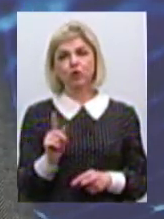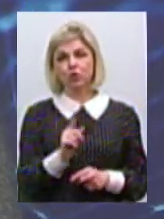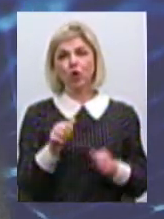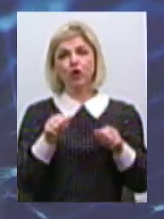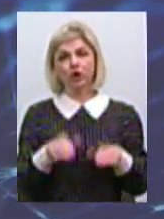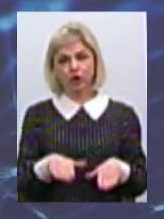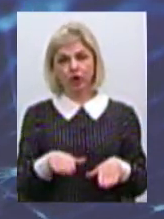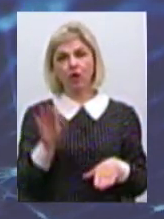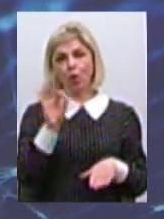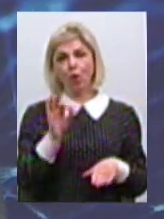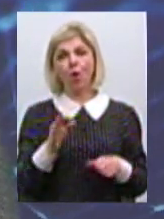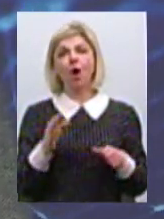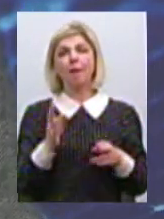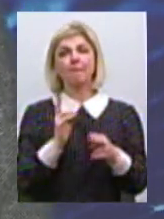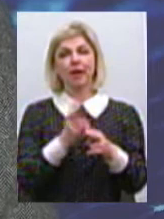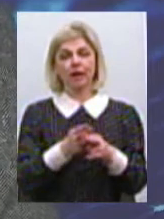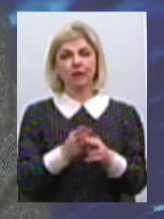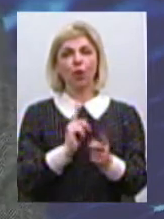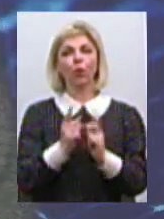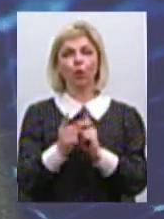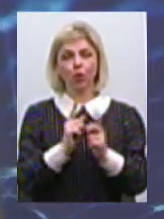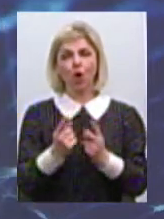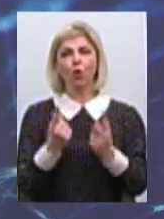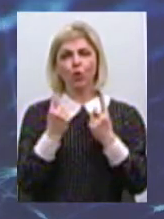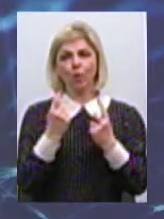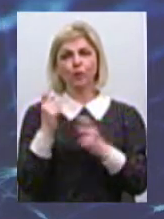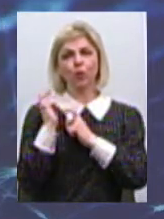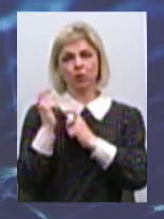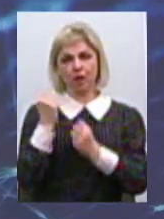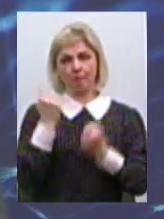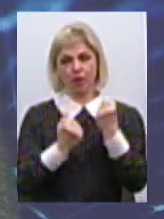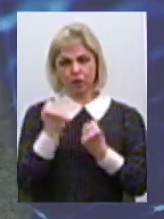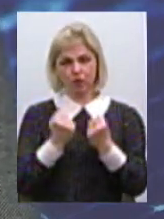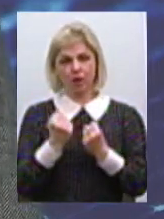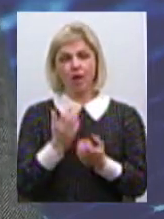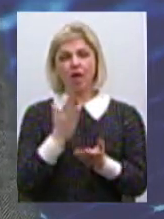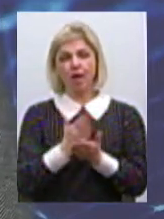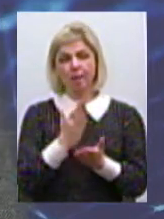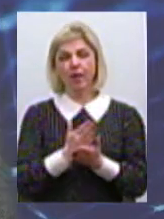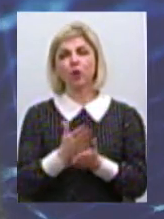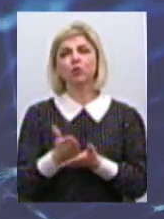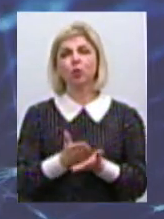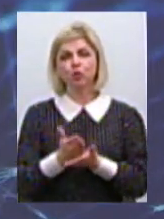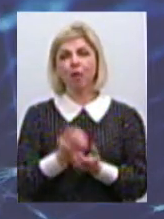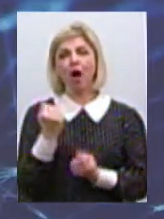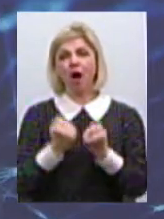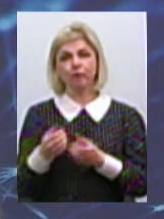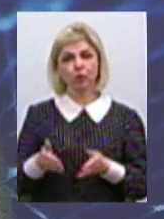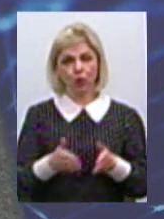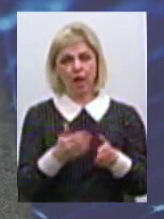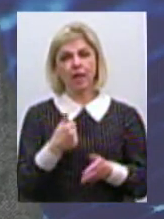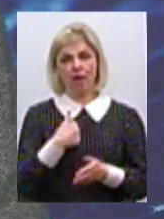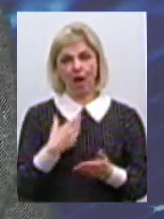рішення про прикриття руку для великовантажних транспортних засобів приймає служба автомобільних доріг. Тобто я своїм